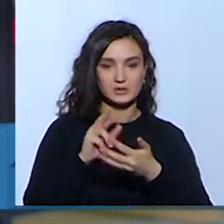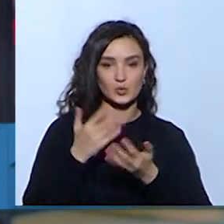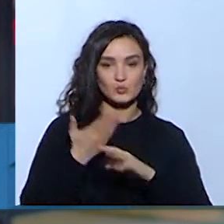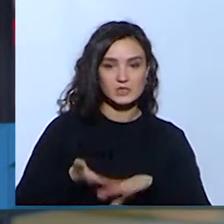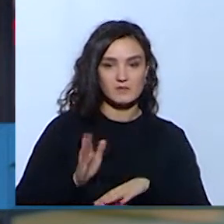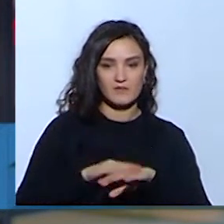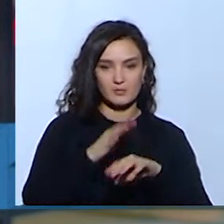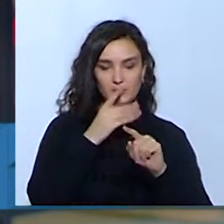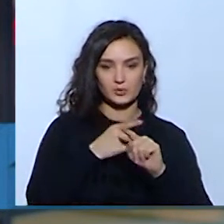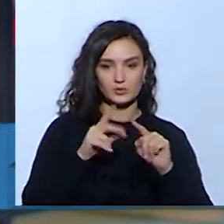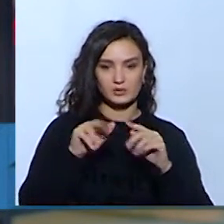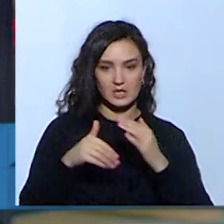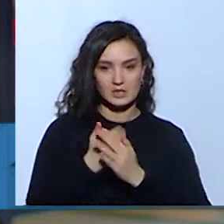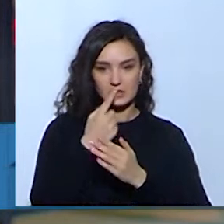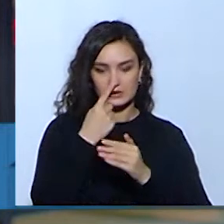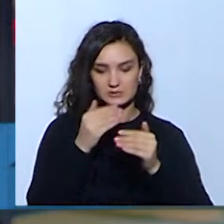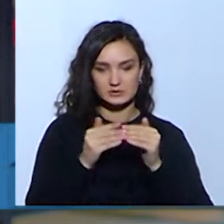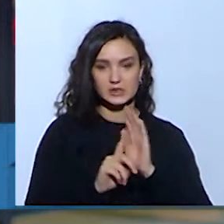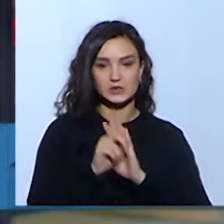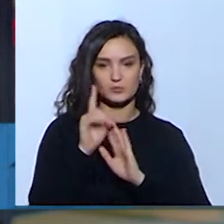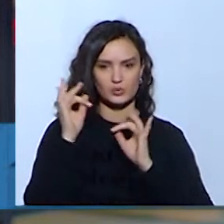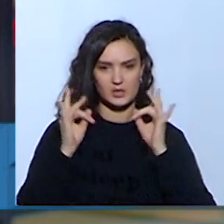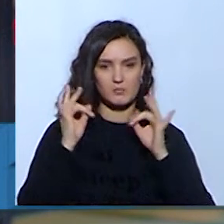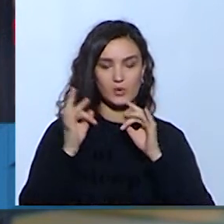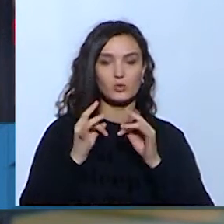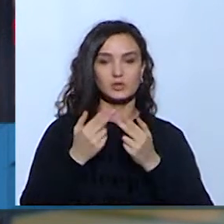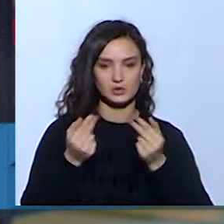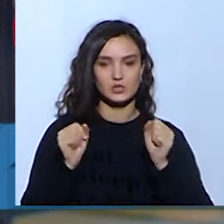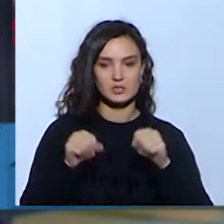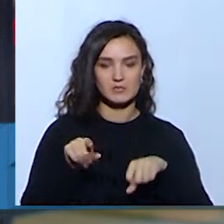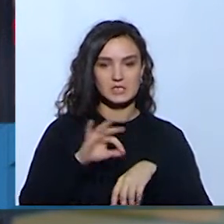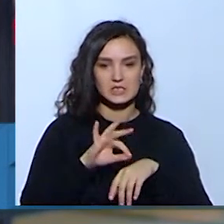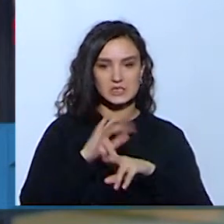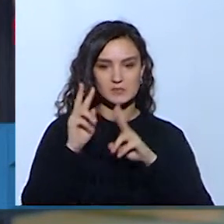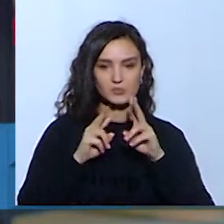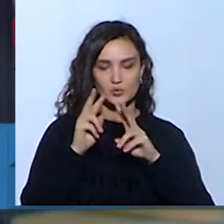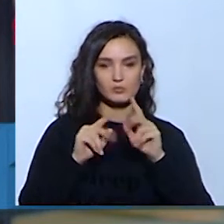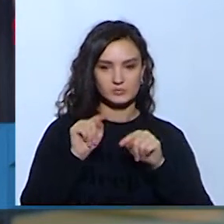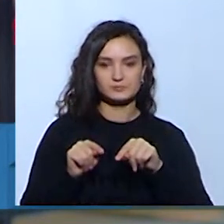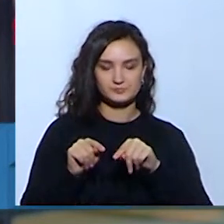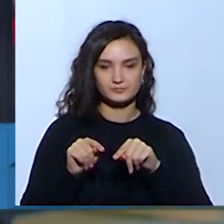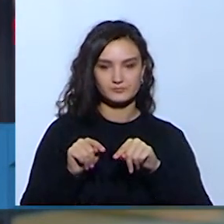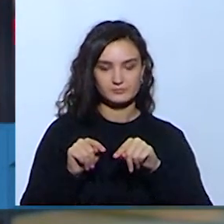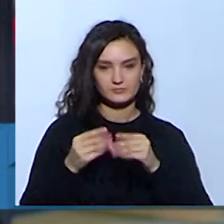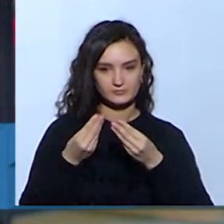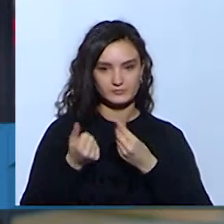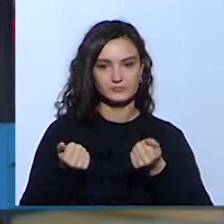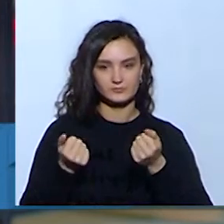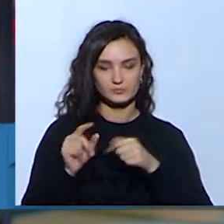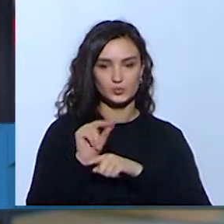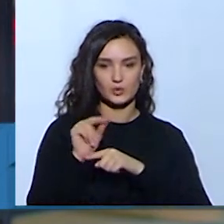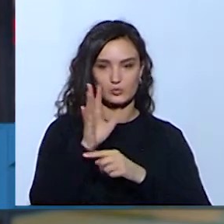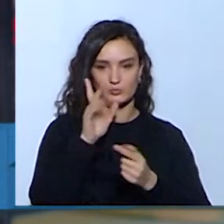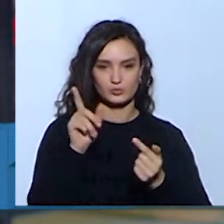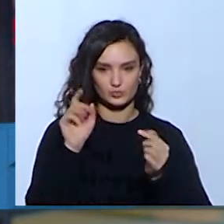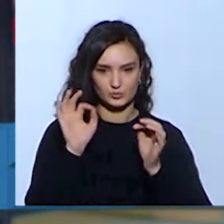მწვავე პერიოდია და ახალი დაწყებულია ხმაური, არის იმის შანსი, რომ ეს სიმპტომი მოიხსნას პაციენტს სწორი და დროული ადეკვატური